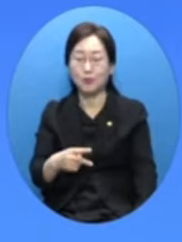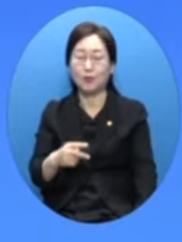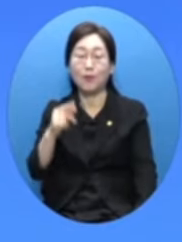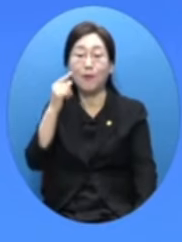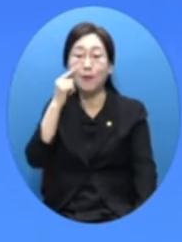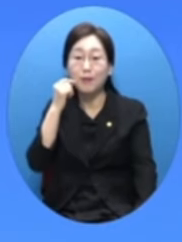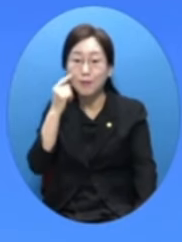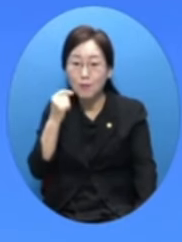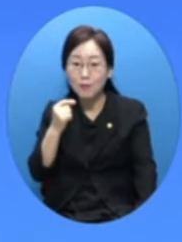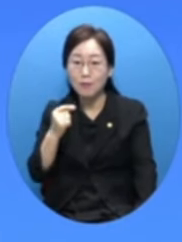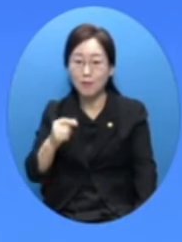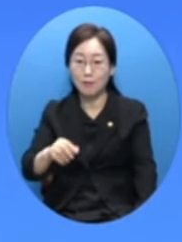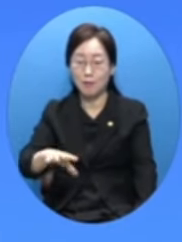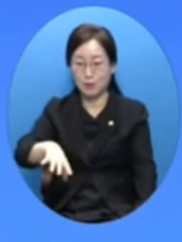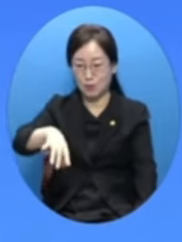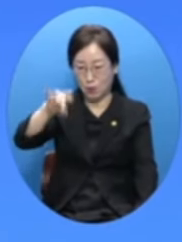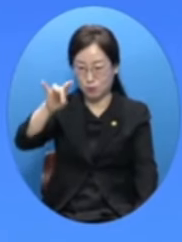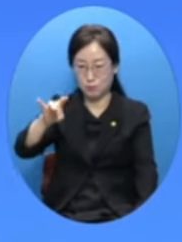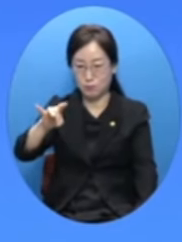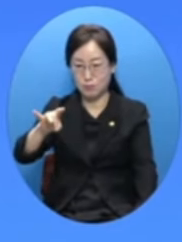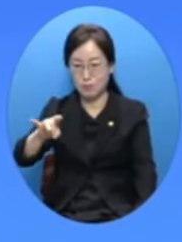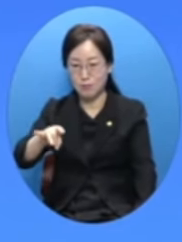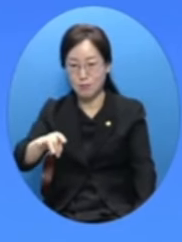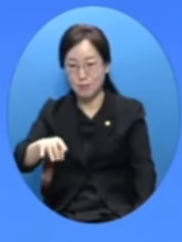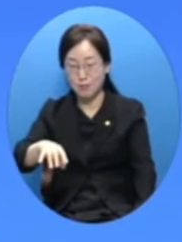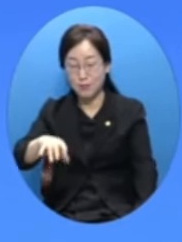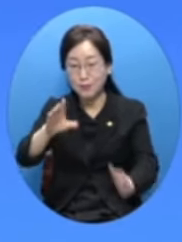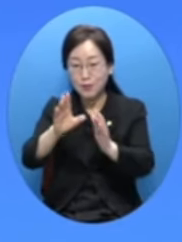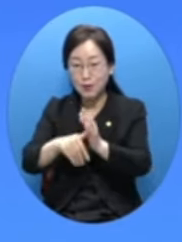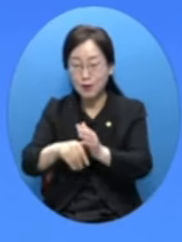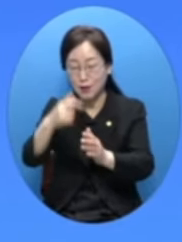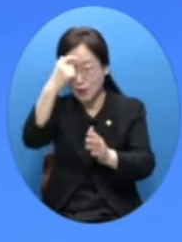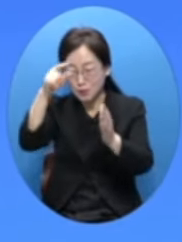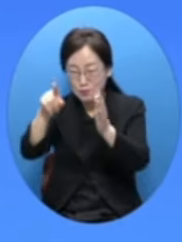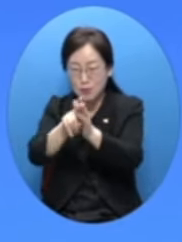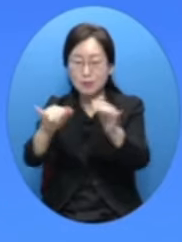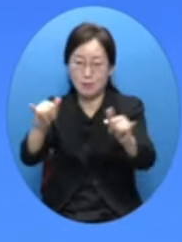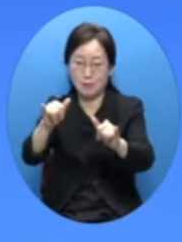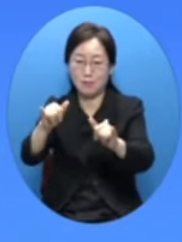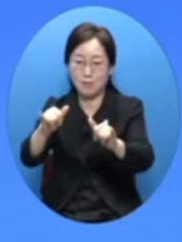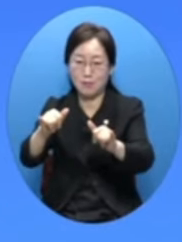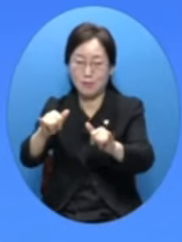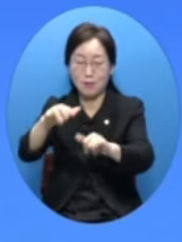일본이 개화기에 일본의 모든 지도자들이 다 기독교 영향을 받은 사람들이었기 때문에